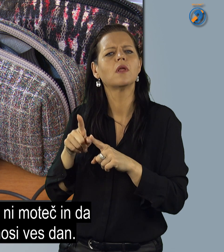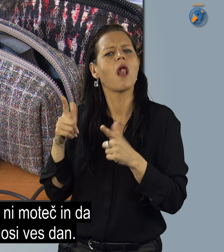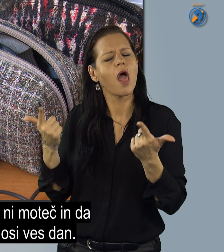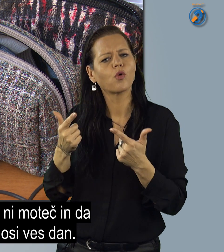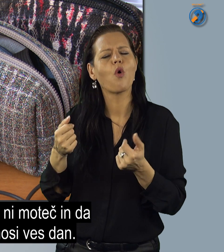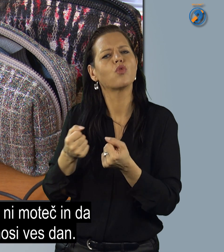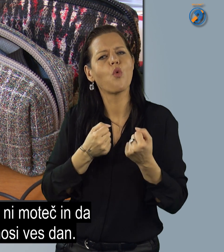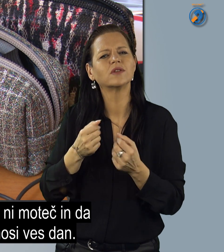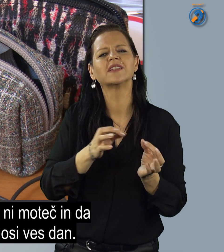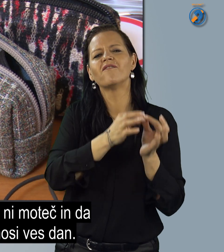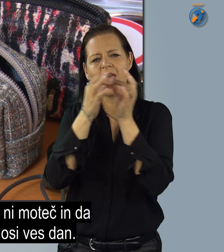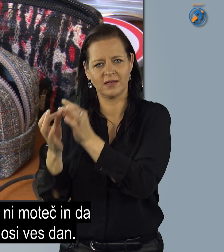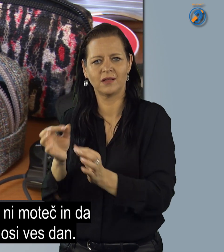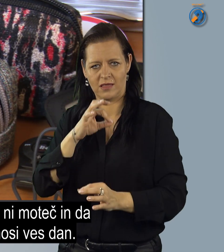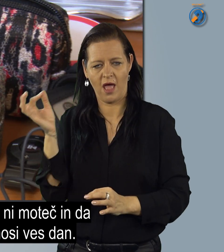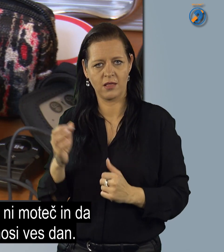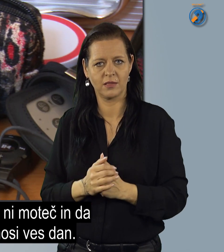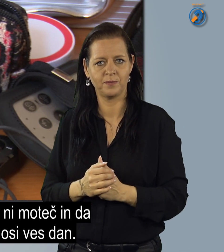ves dan.